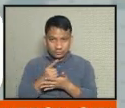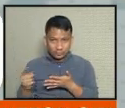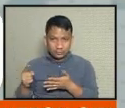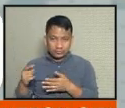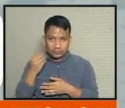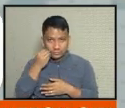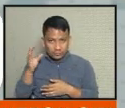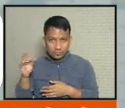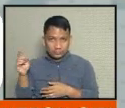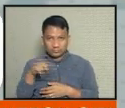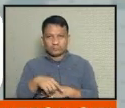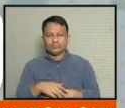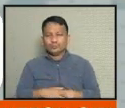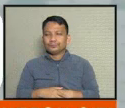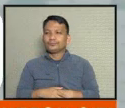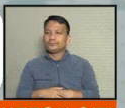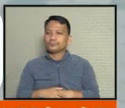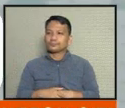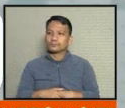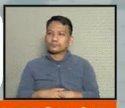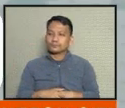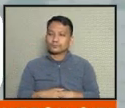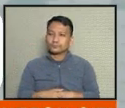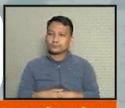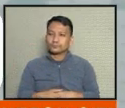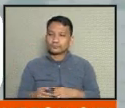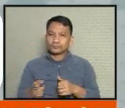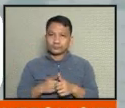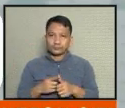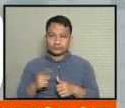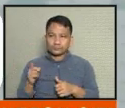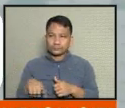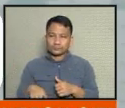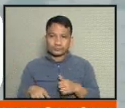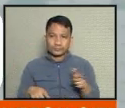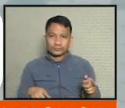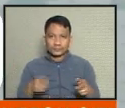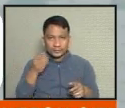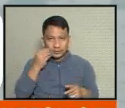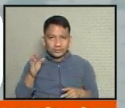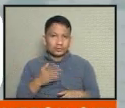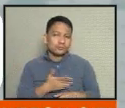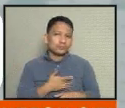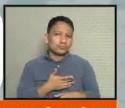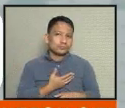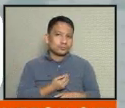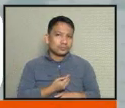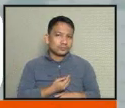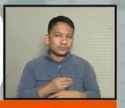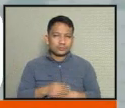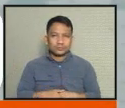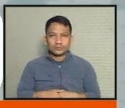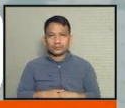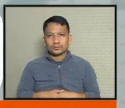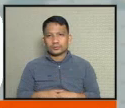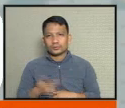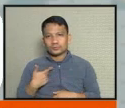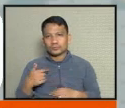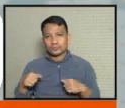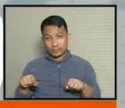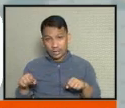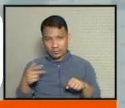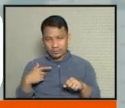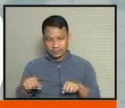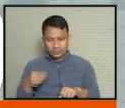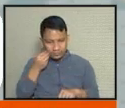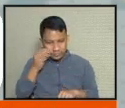Okay. Nung isang bisis na umuwi ako, kinabahan ako, eh. Umuwi ako bigla kasi may motor ako.